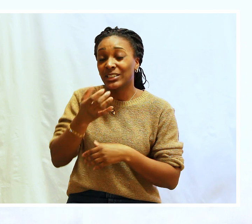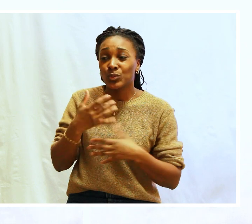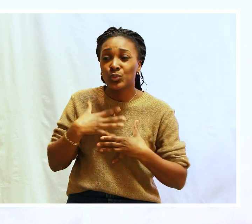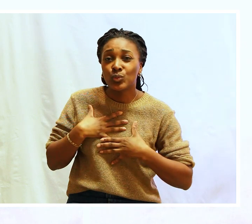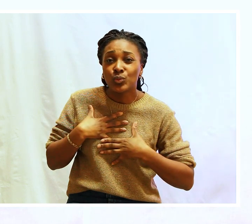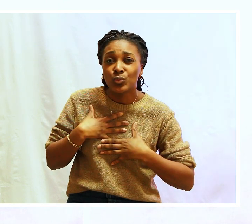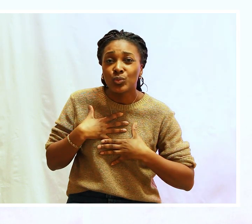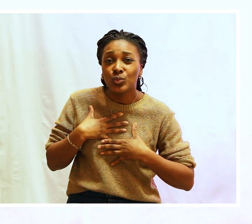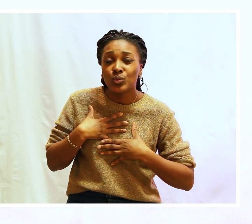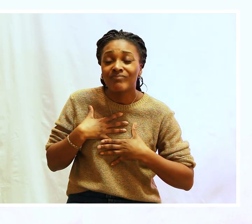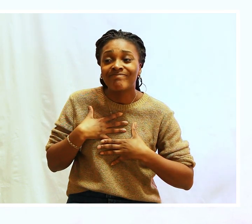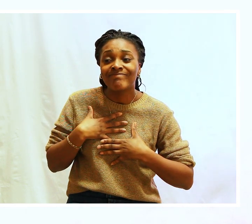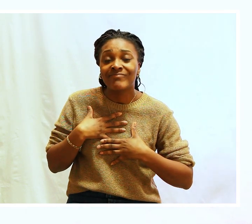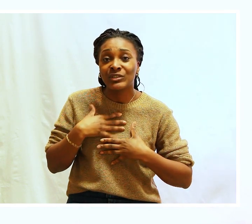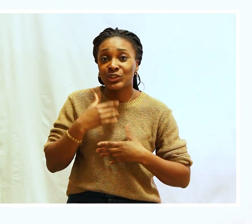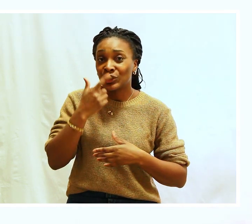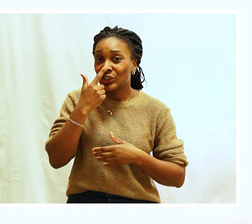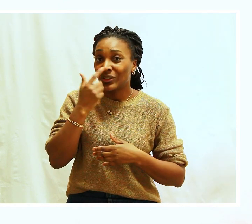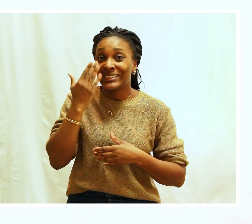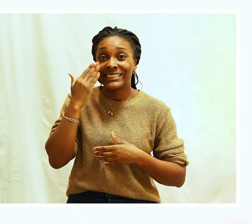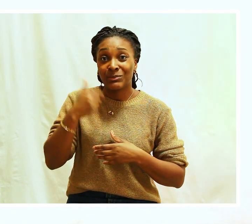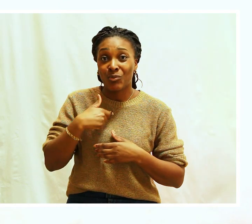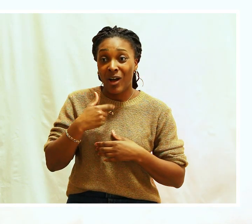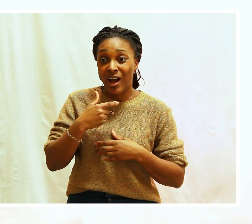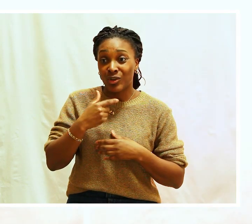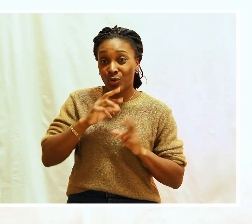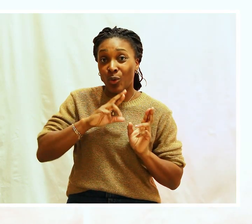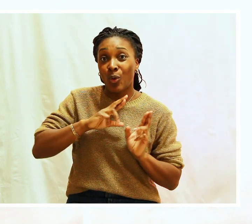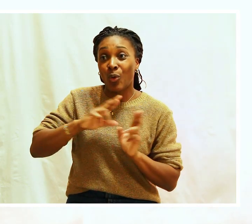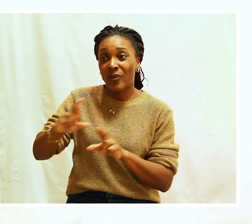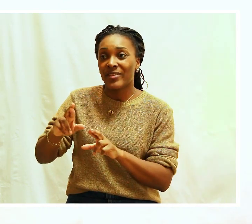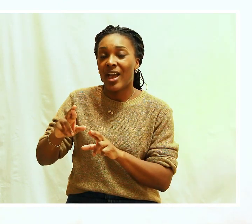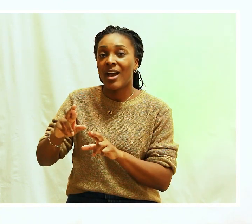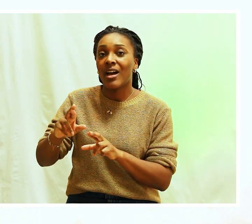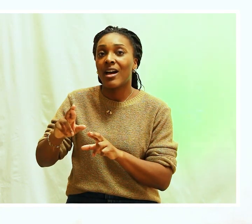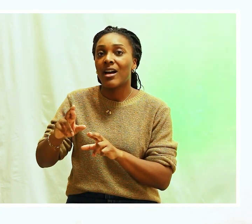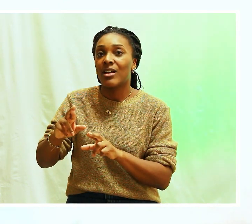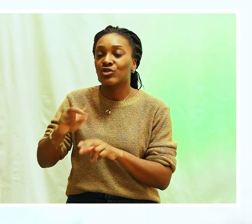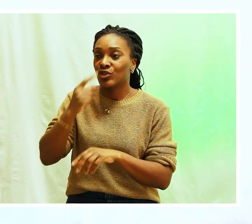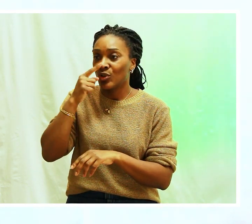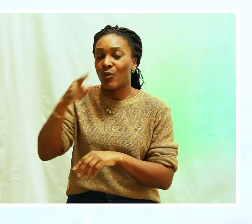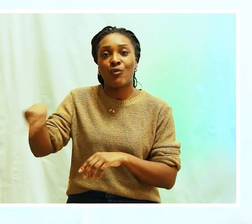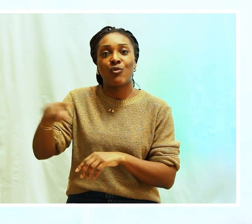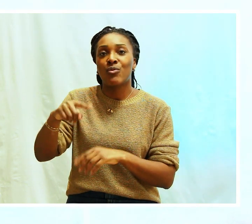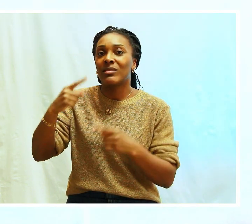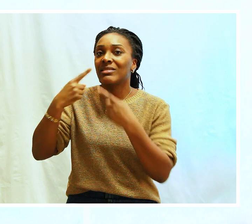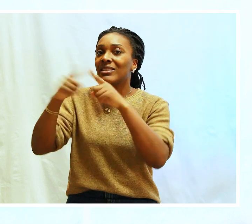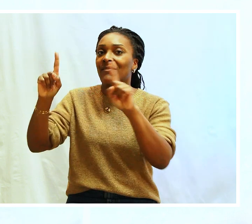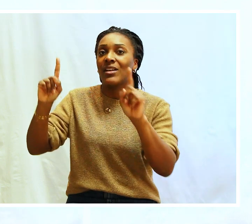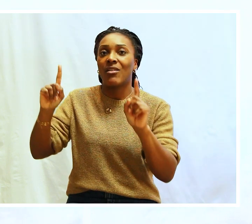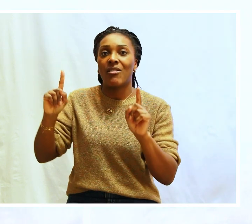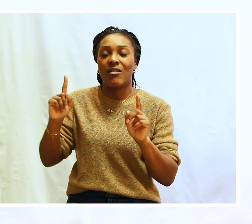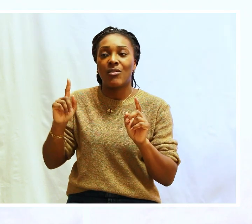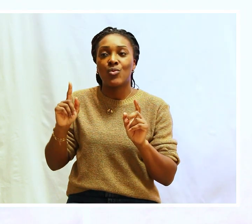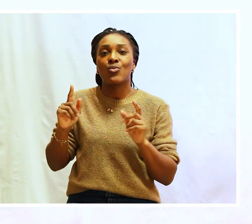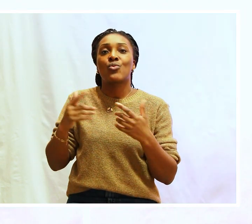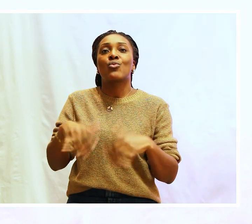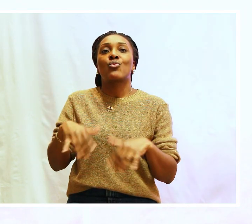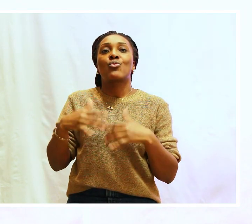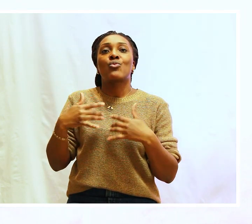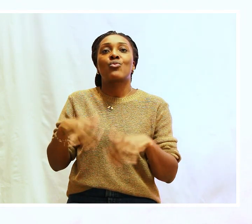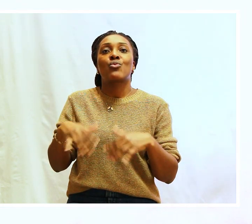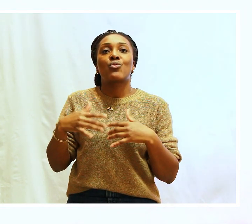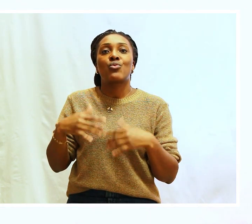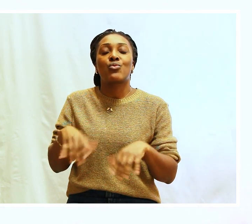crains de ne pas vous trouver à mon arrivée tel que je voudrais, et d'être moi-même trouvé par vous tel que